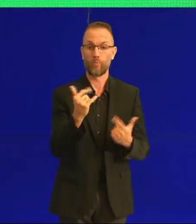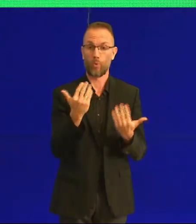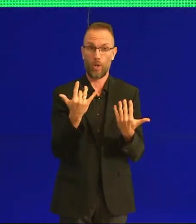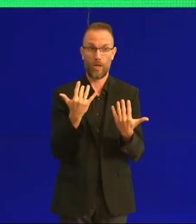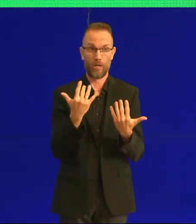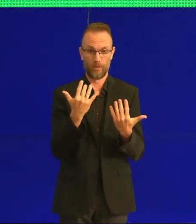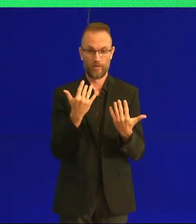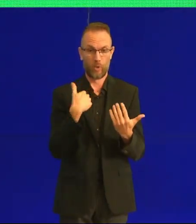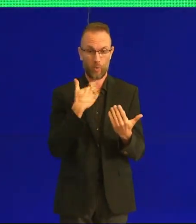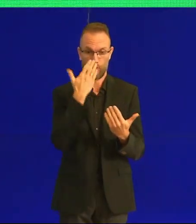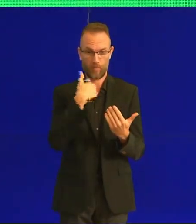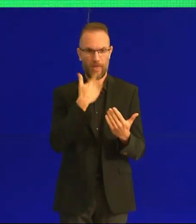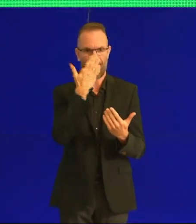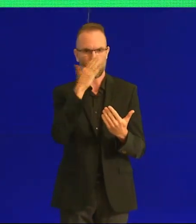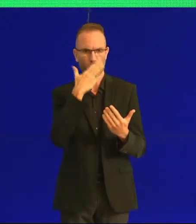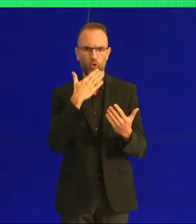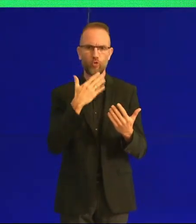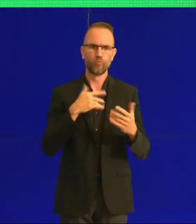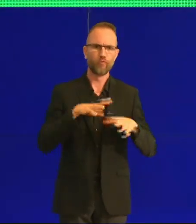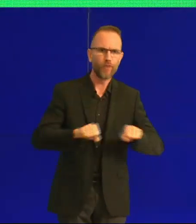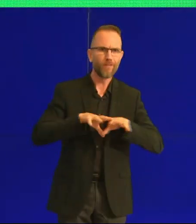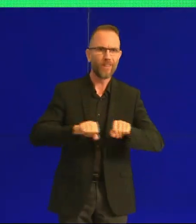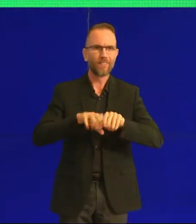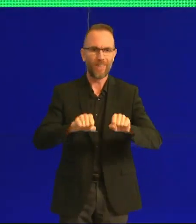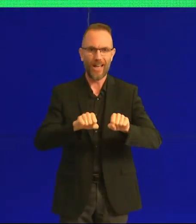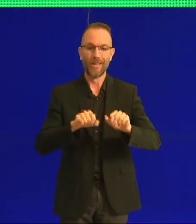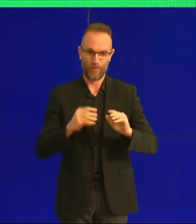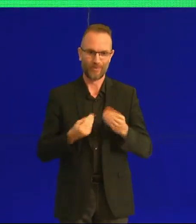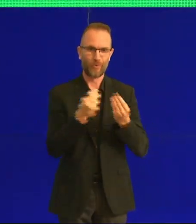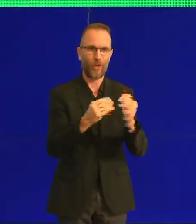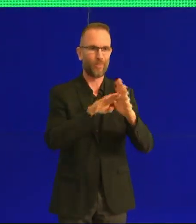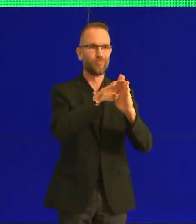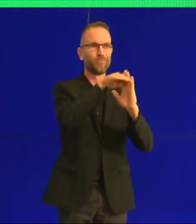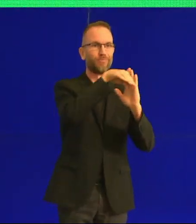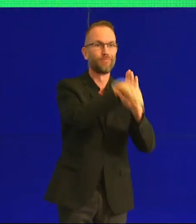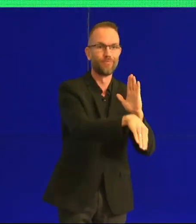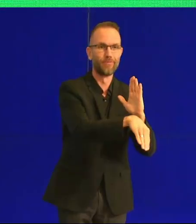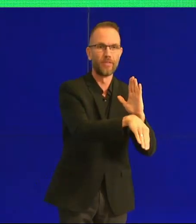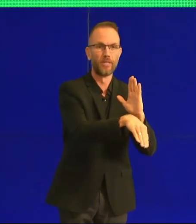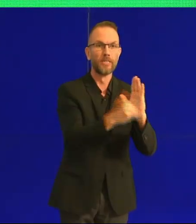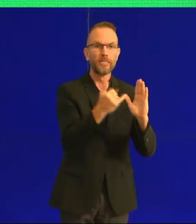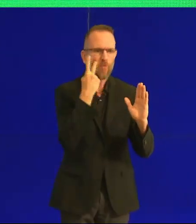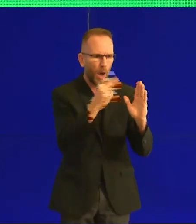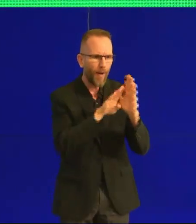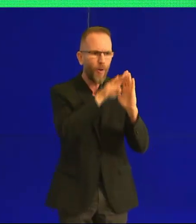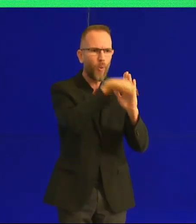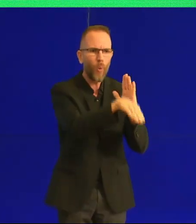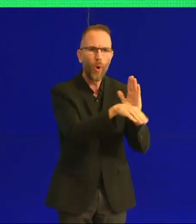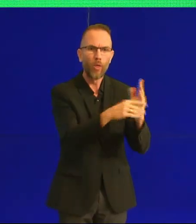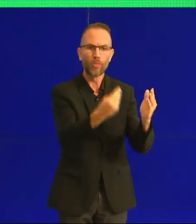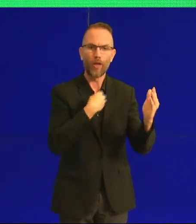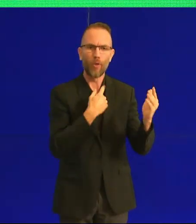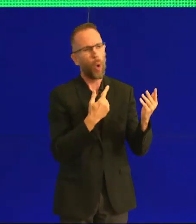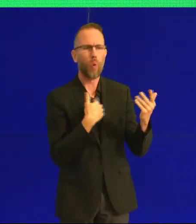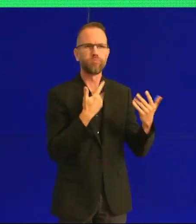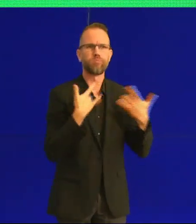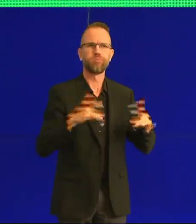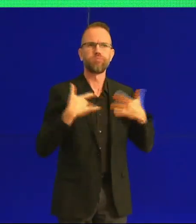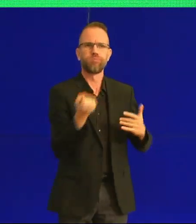il serait totalement irresponsable pour chacun d'entre nous de commencer à interpréter nous mêmes ces chiffres